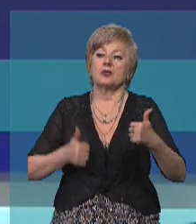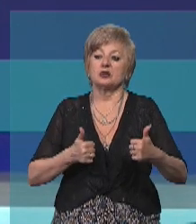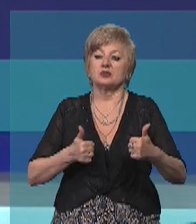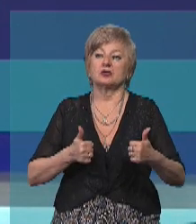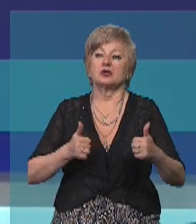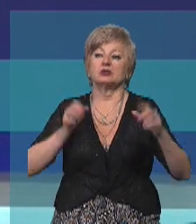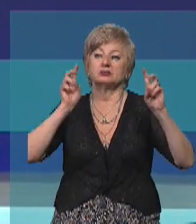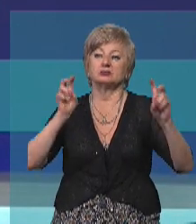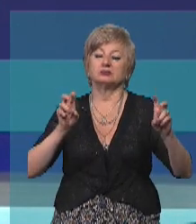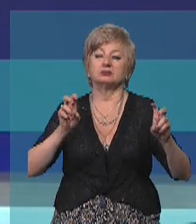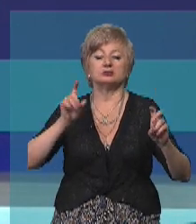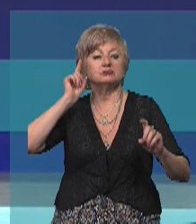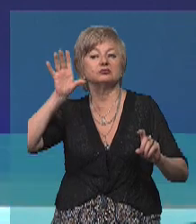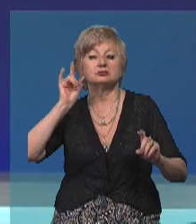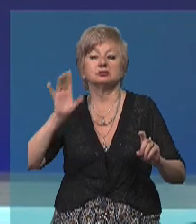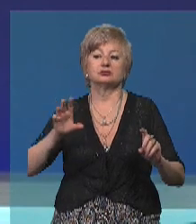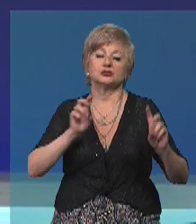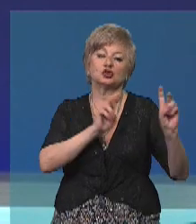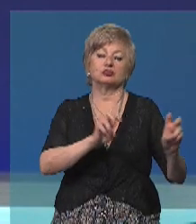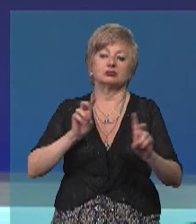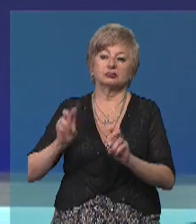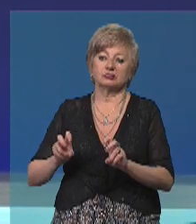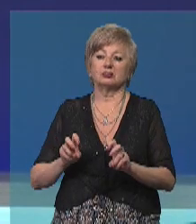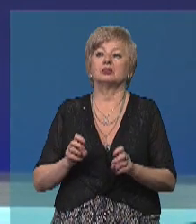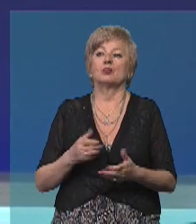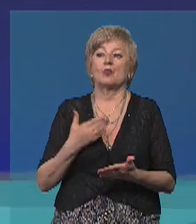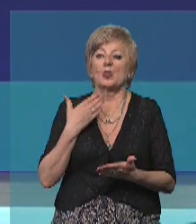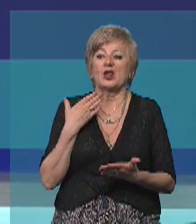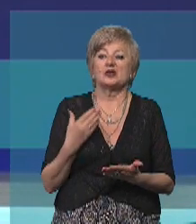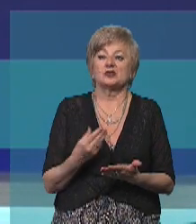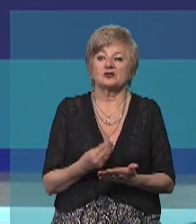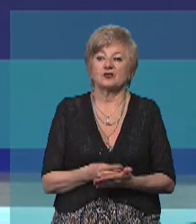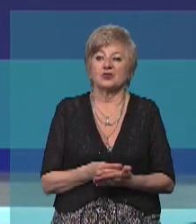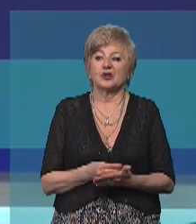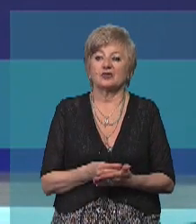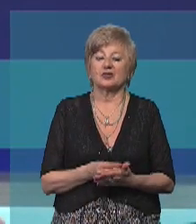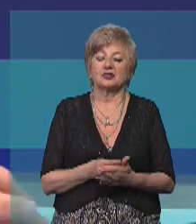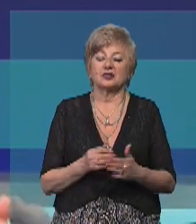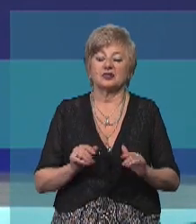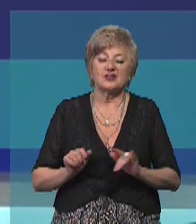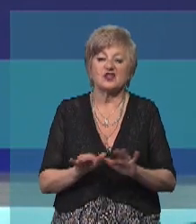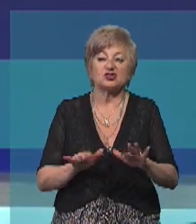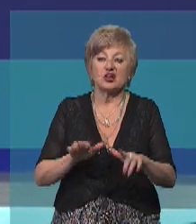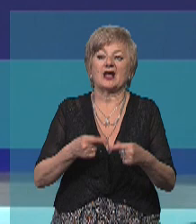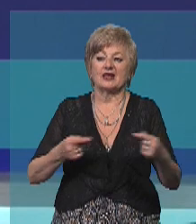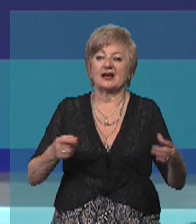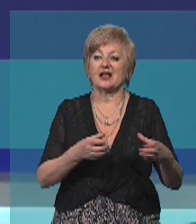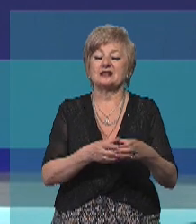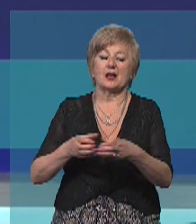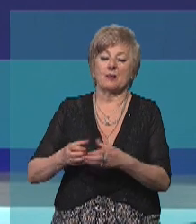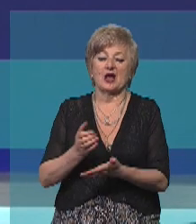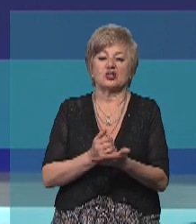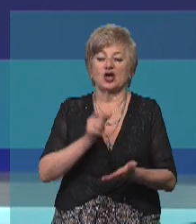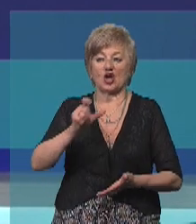змаганням певних брендів, певних логотипів, певних маркетингових стратегії, скажімо так, різних партій та